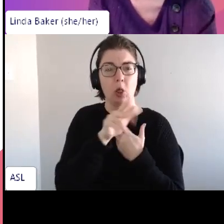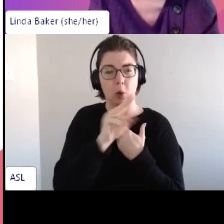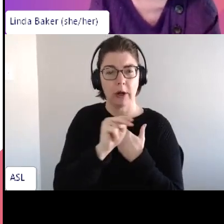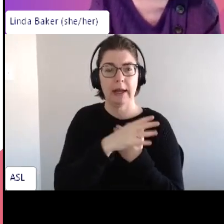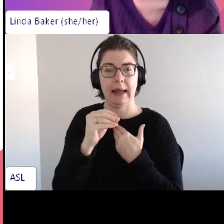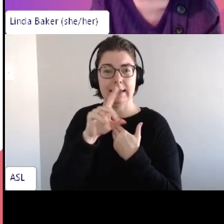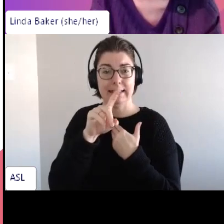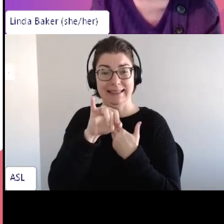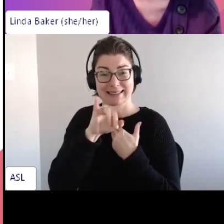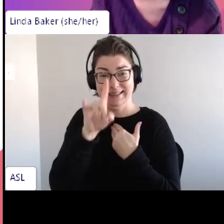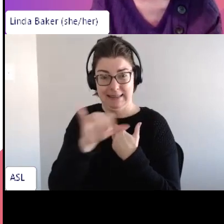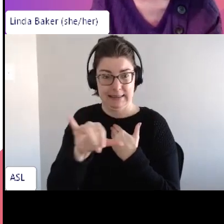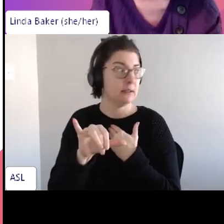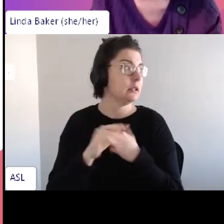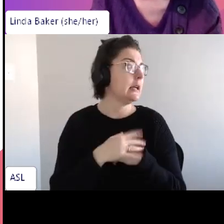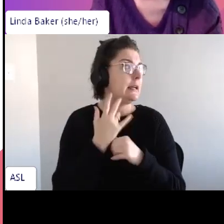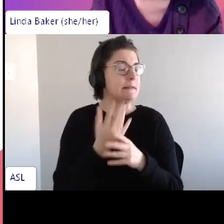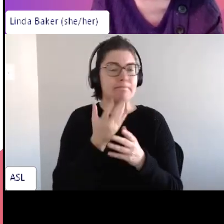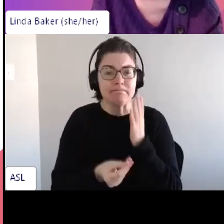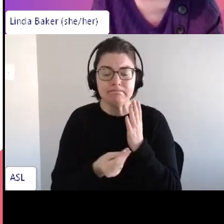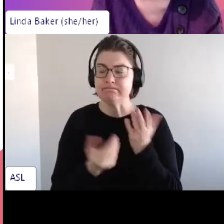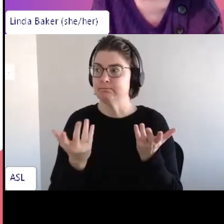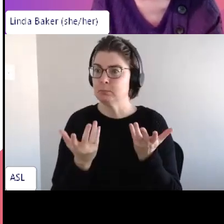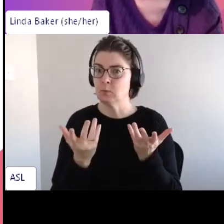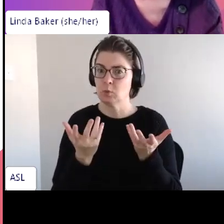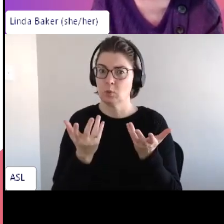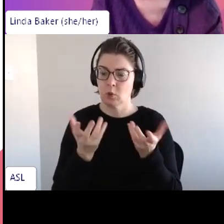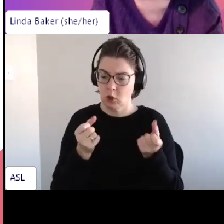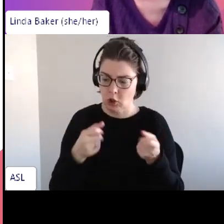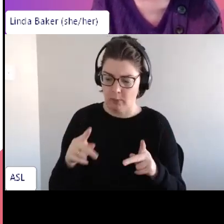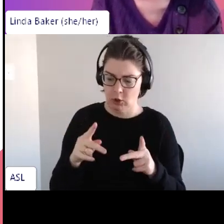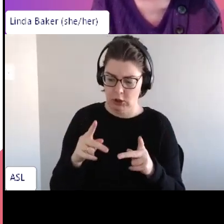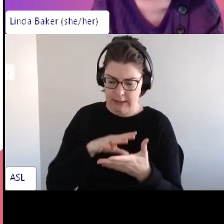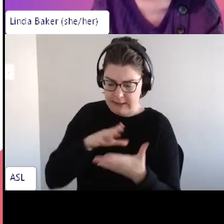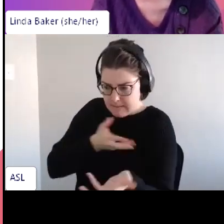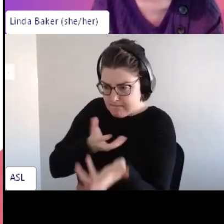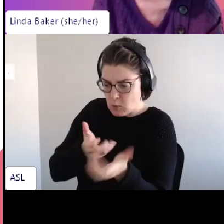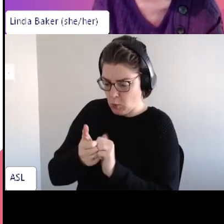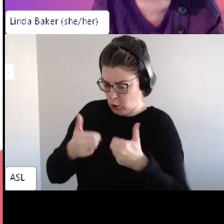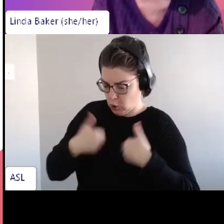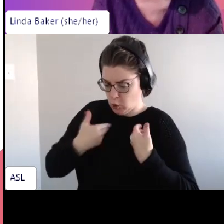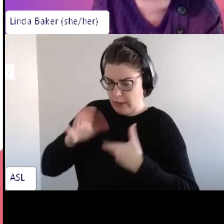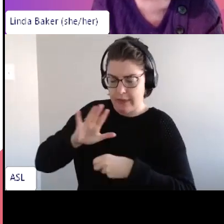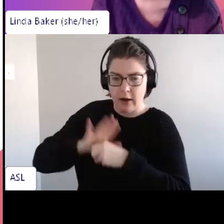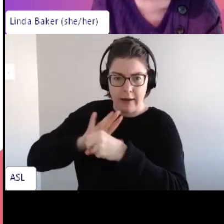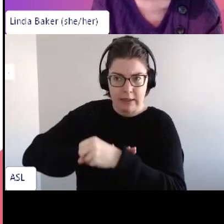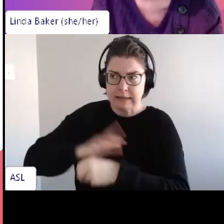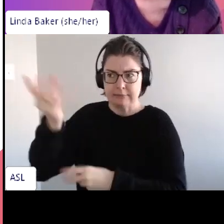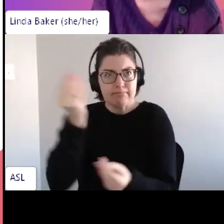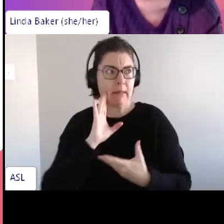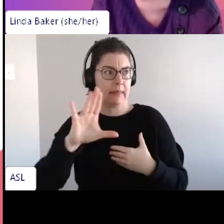l'élément qui manquait c'était l'occasion de découvrir directement auprès des jeunes